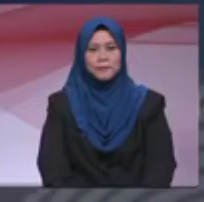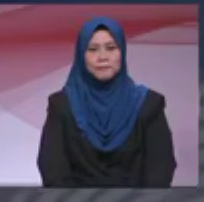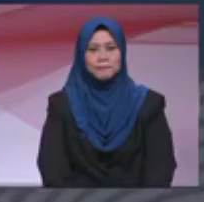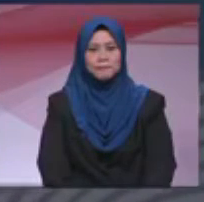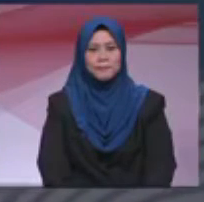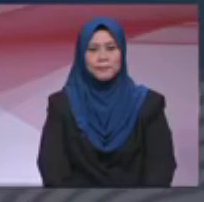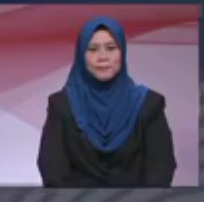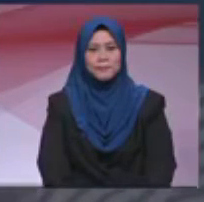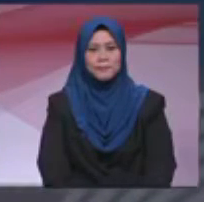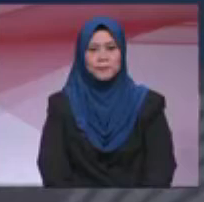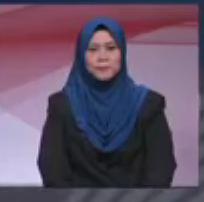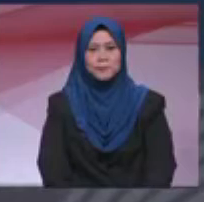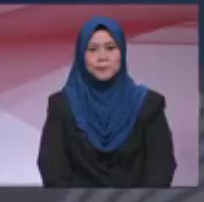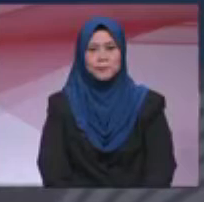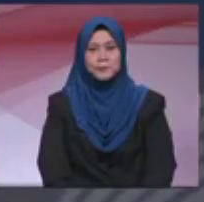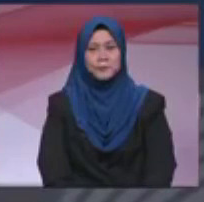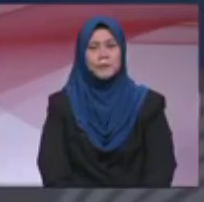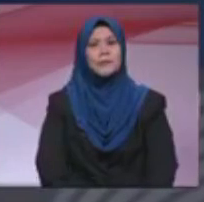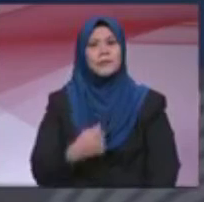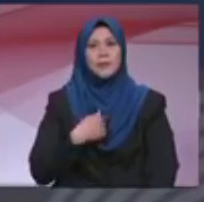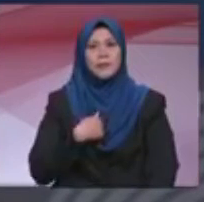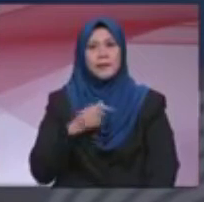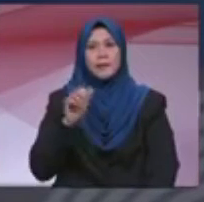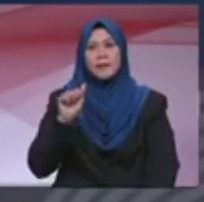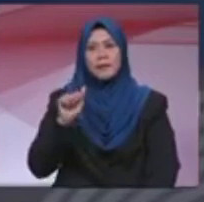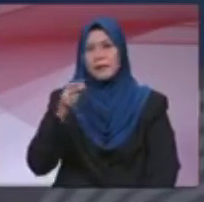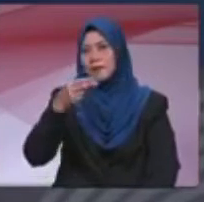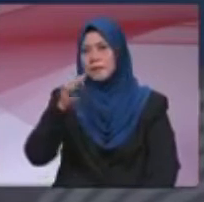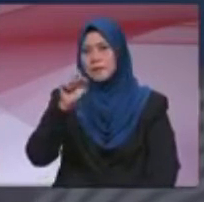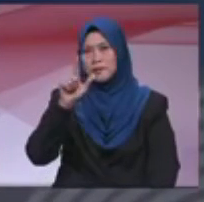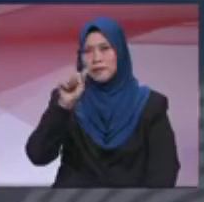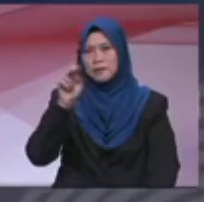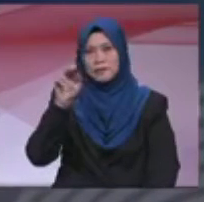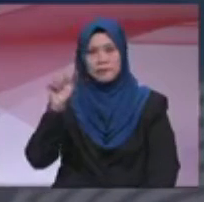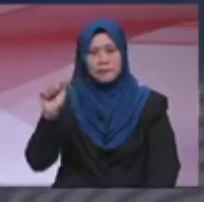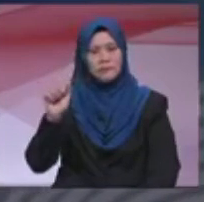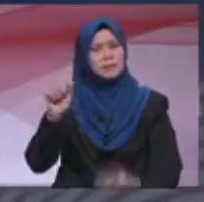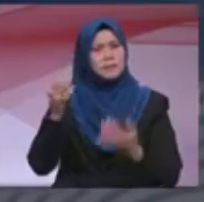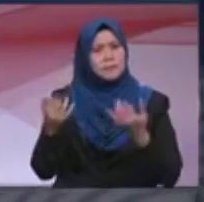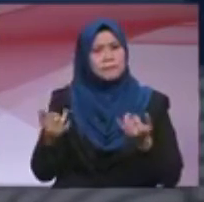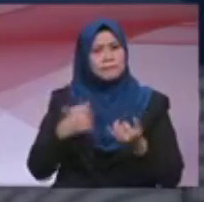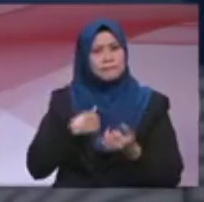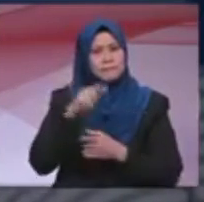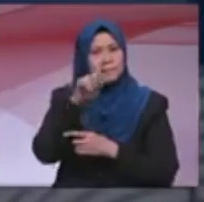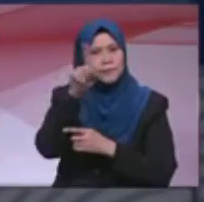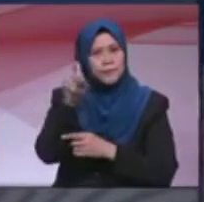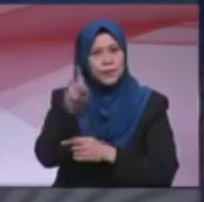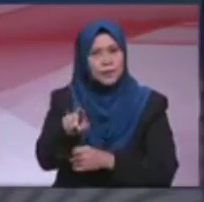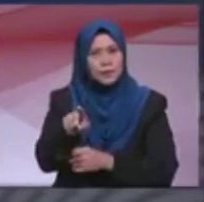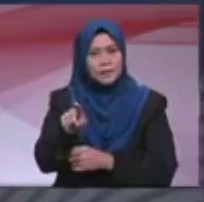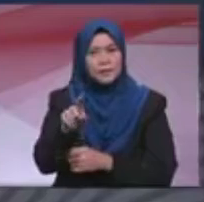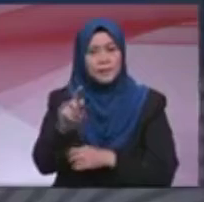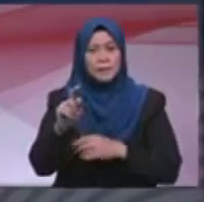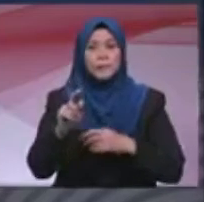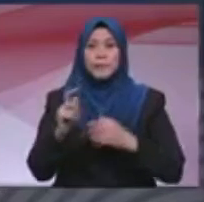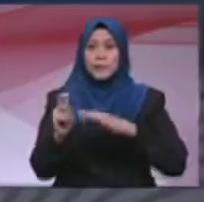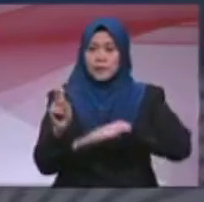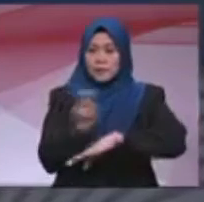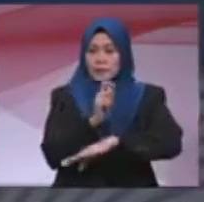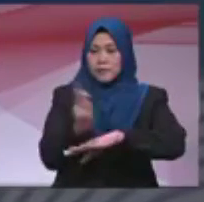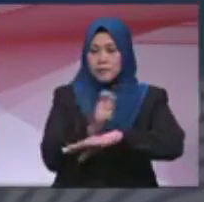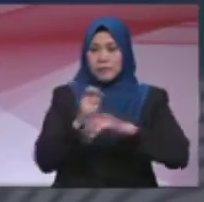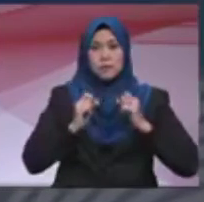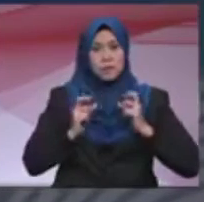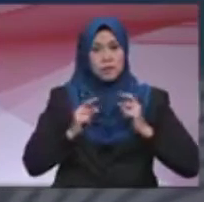Silakan. YPM, saya Hasliza dari Malaysia Now. Satu soalan. Tadika swasta